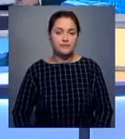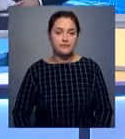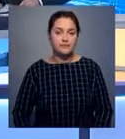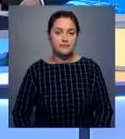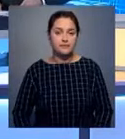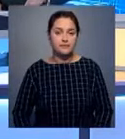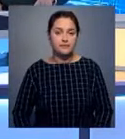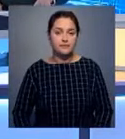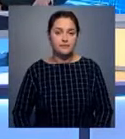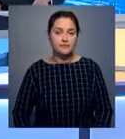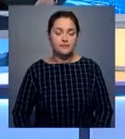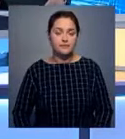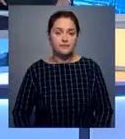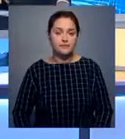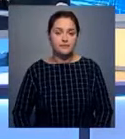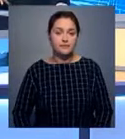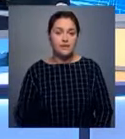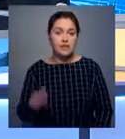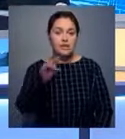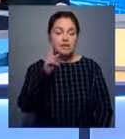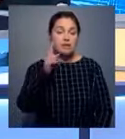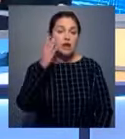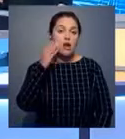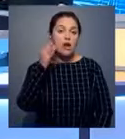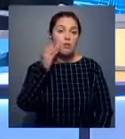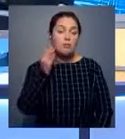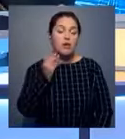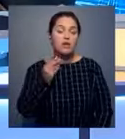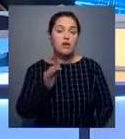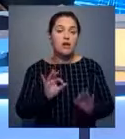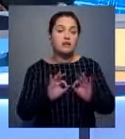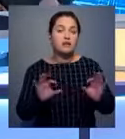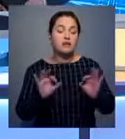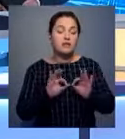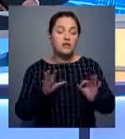Алма-Аты с подробностями о подготовке к гала-концерту был мой коллега Асхат Ниязов.